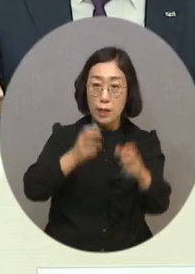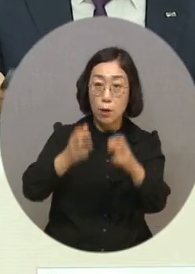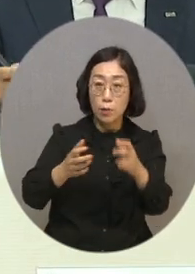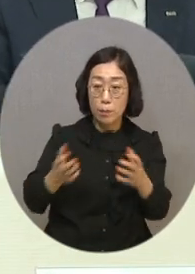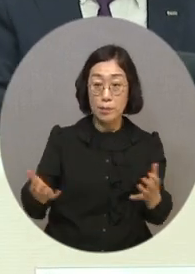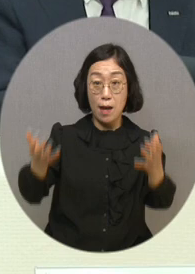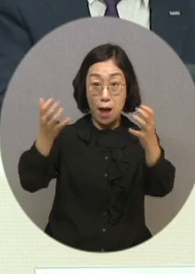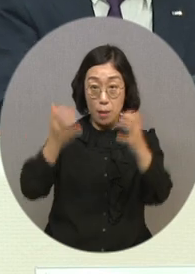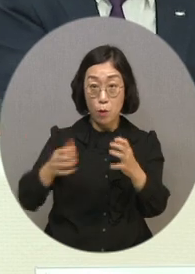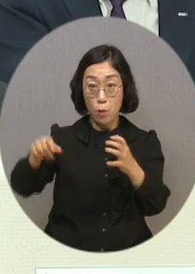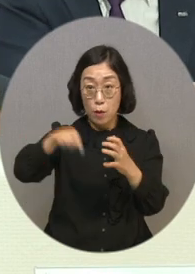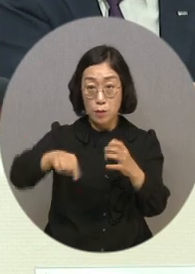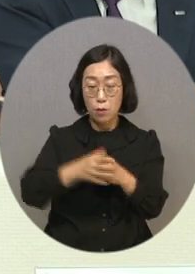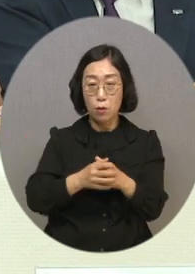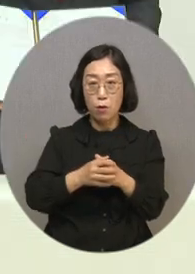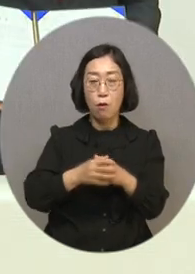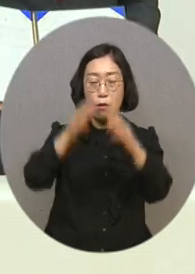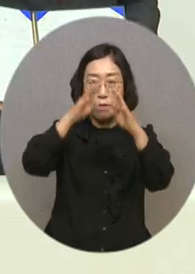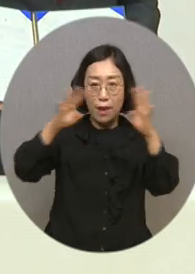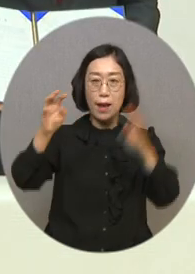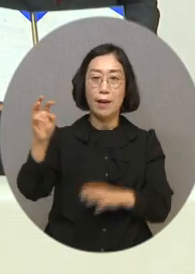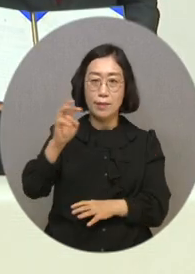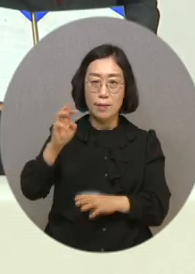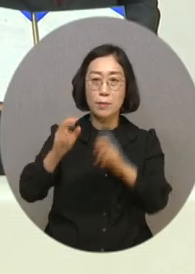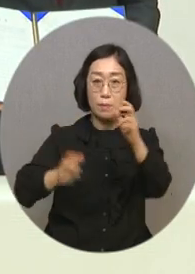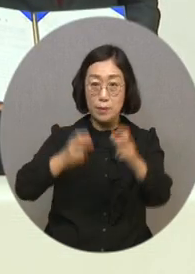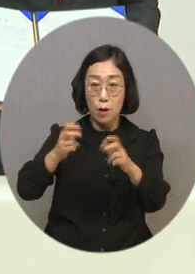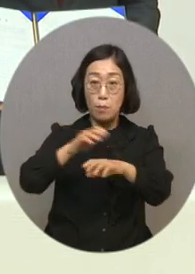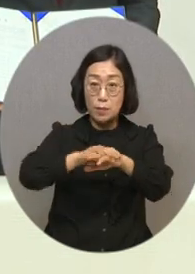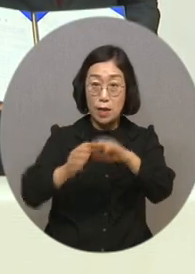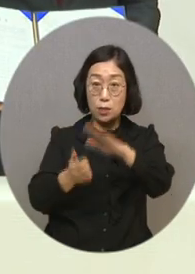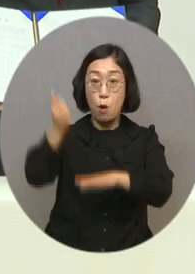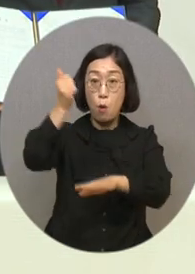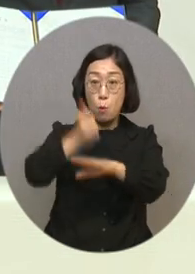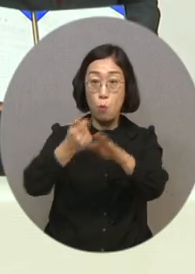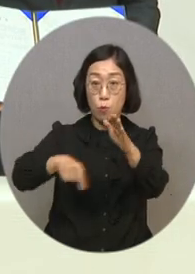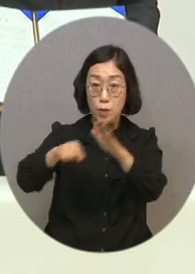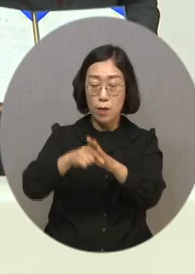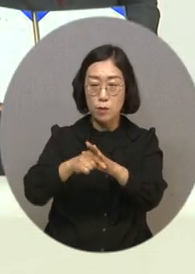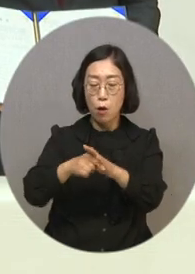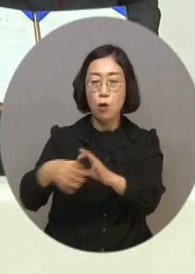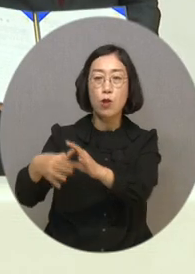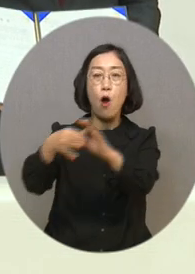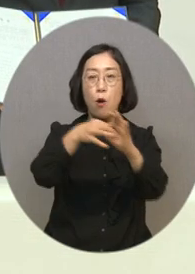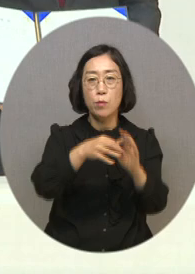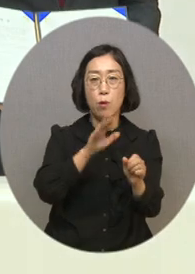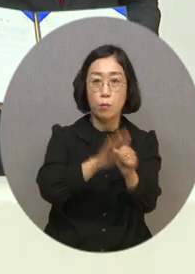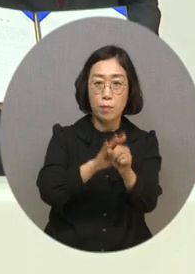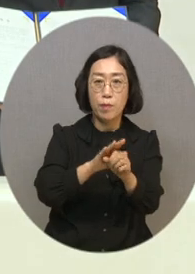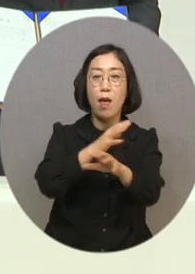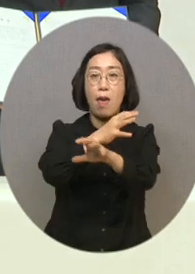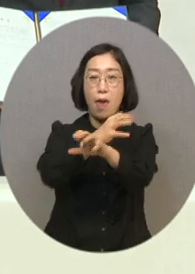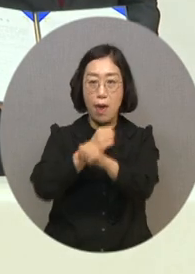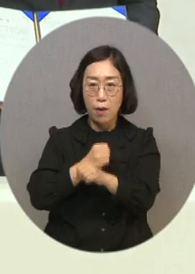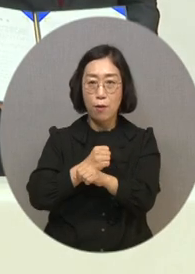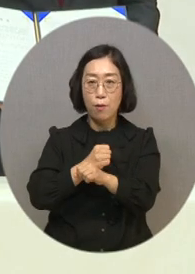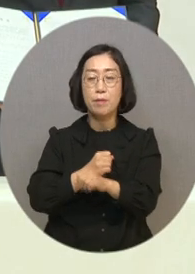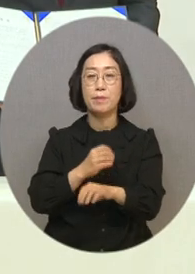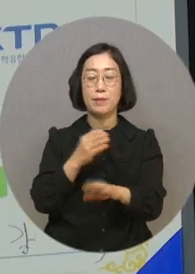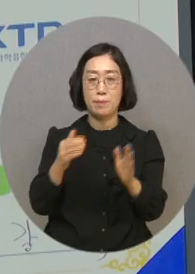참여하여 그루컬 대학 34업의 성공적인 추진을 위해 지산학연 협력에 기여하기로 업무 협약을